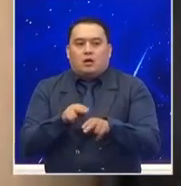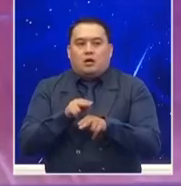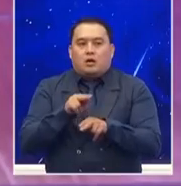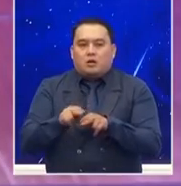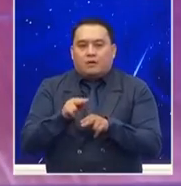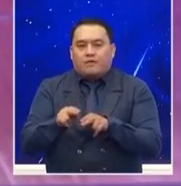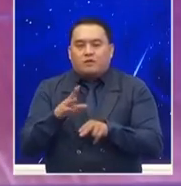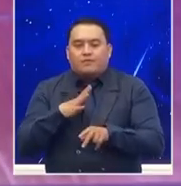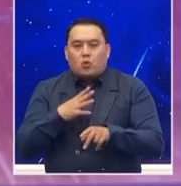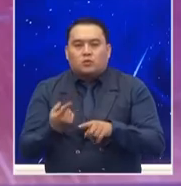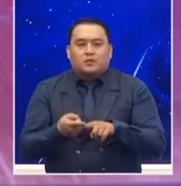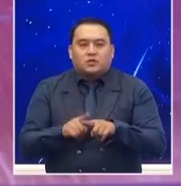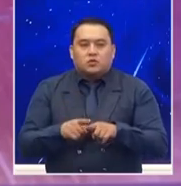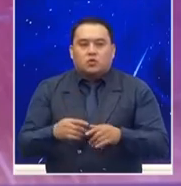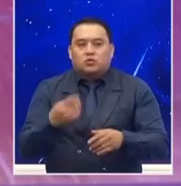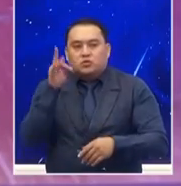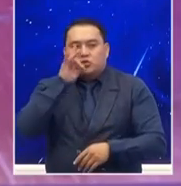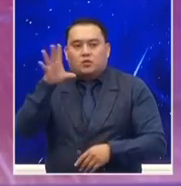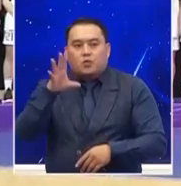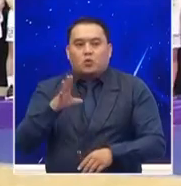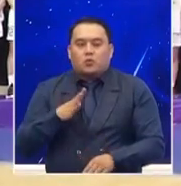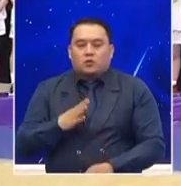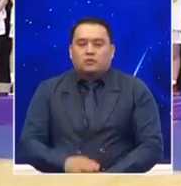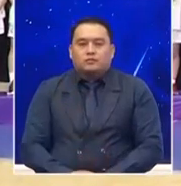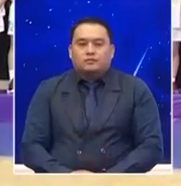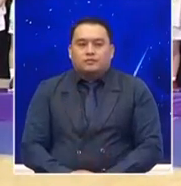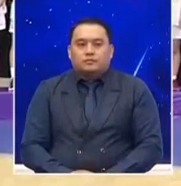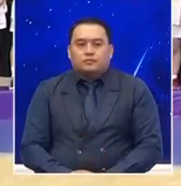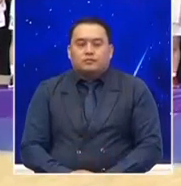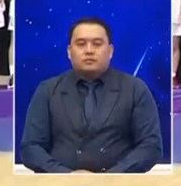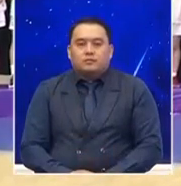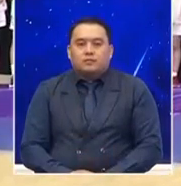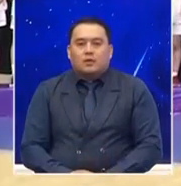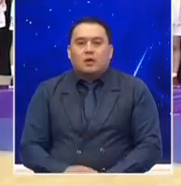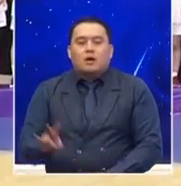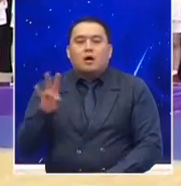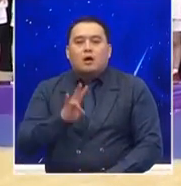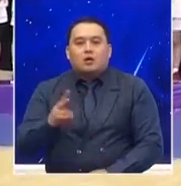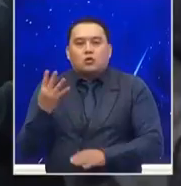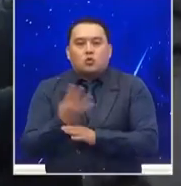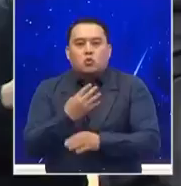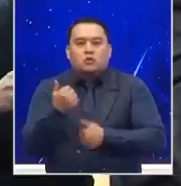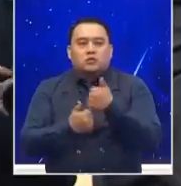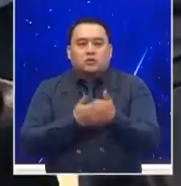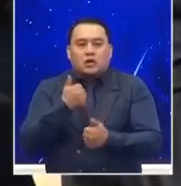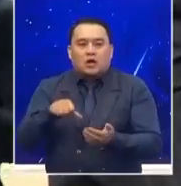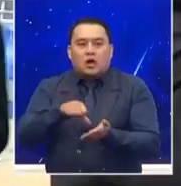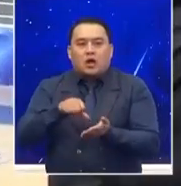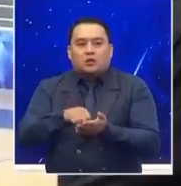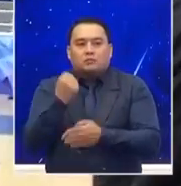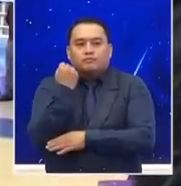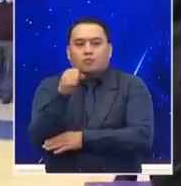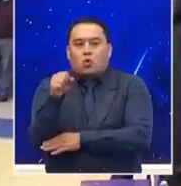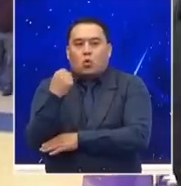жоқ. Сон арқасында біз міне чемпион атандық. Жерлестеріміз қазан айынан бері 4 республикалық жарысқа қатысып барлығында топ